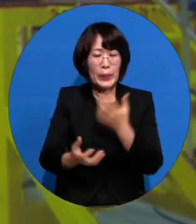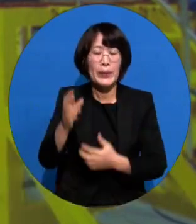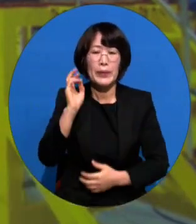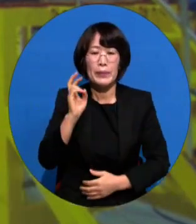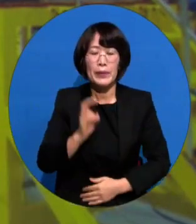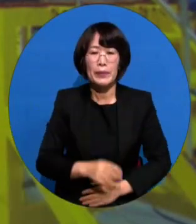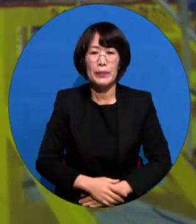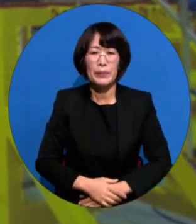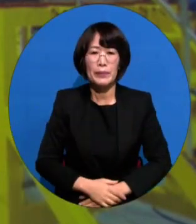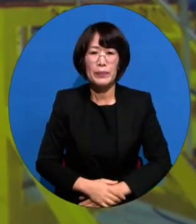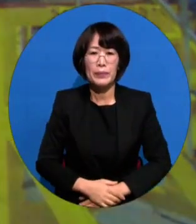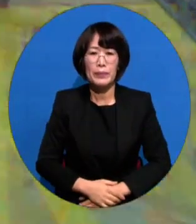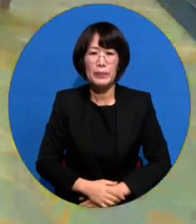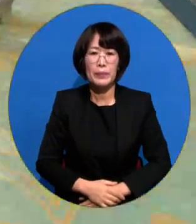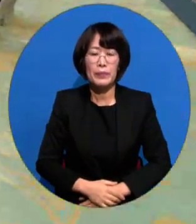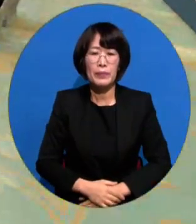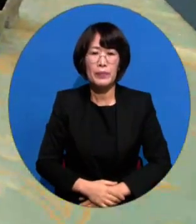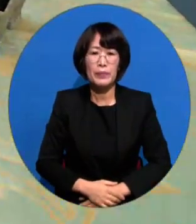최우식 기자입니다.